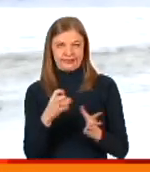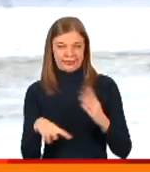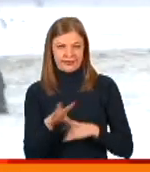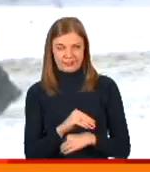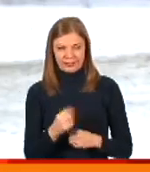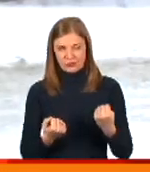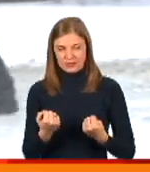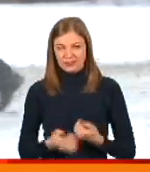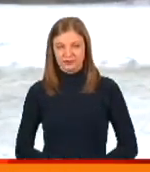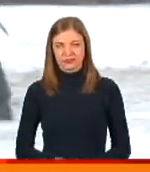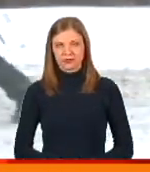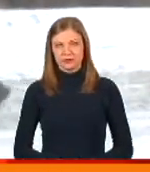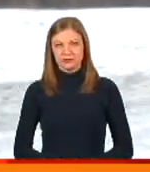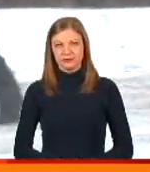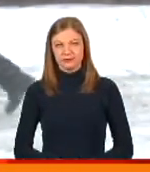всі водії.